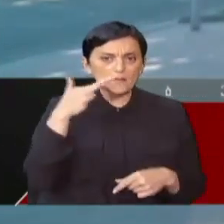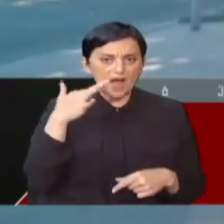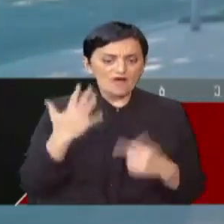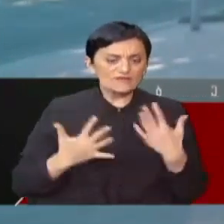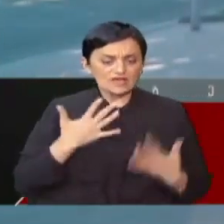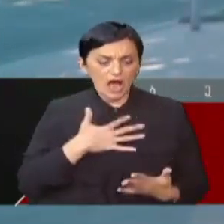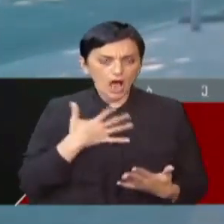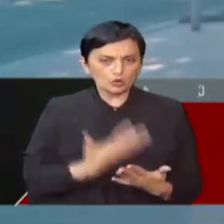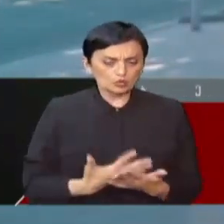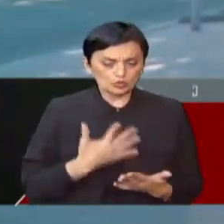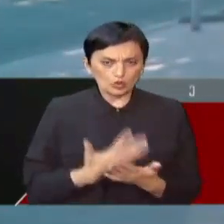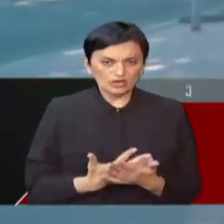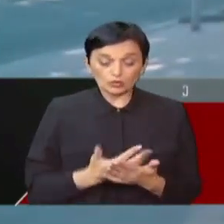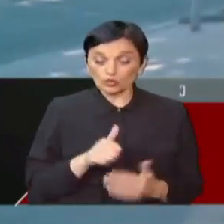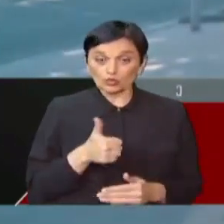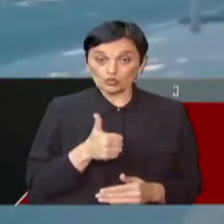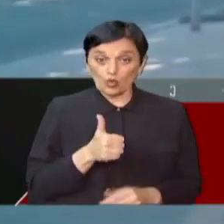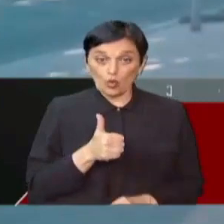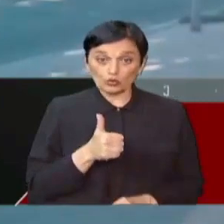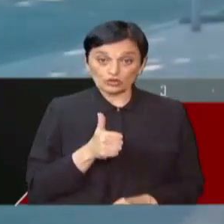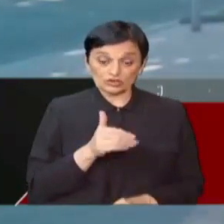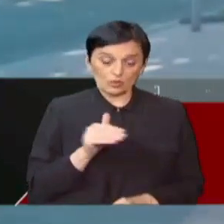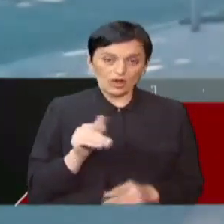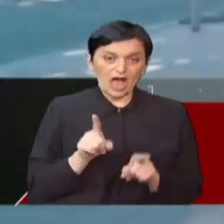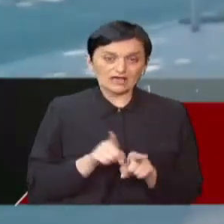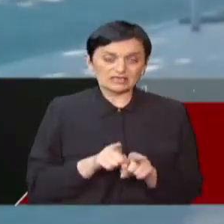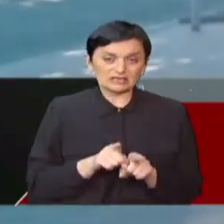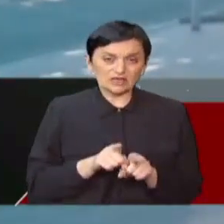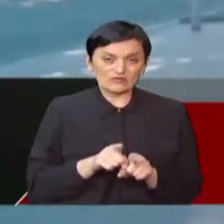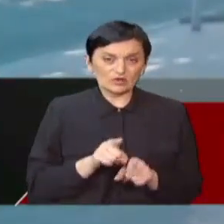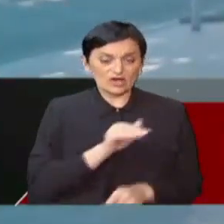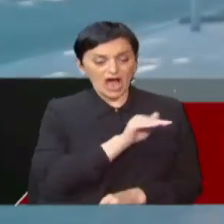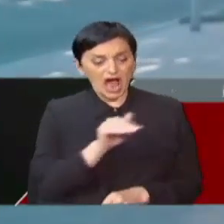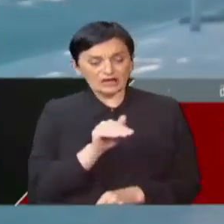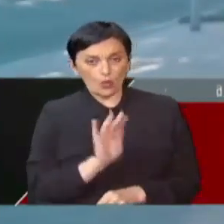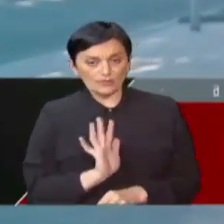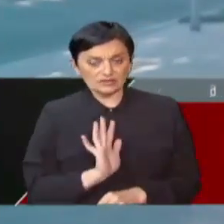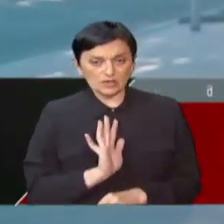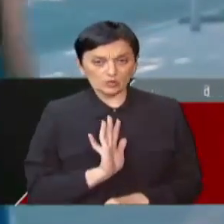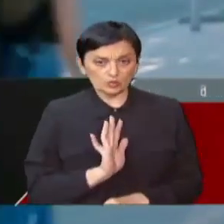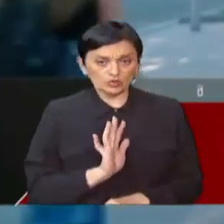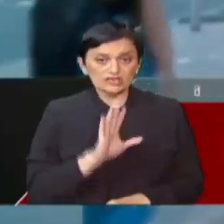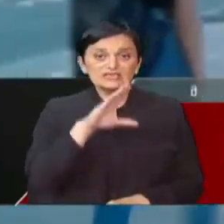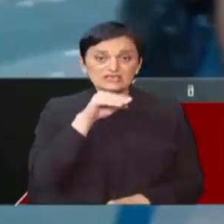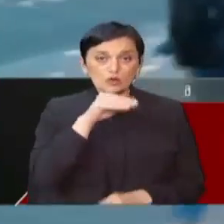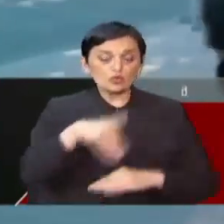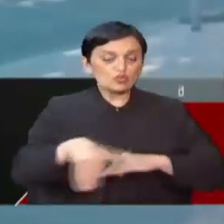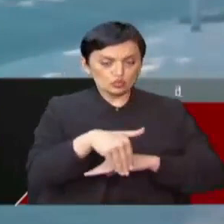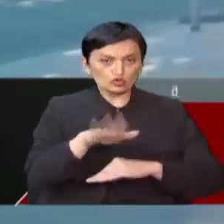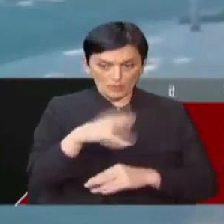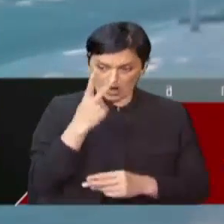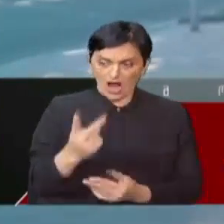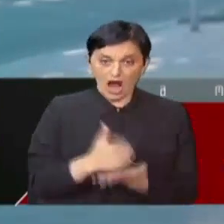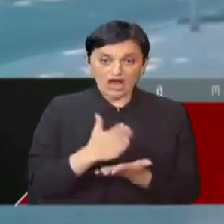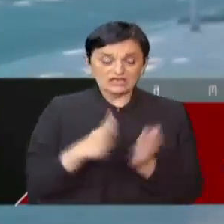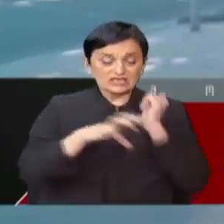ენთუზიასტი, როგორც ოფიციოზიდან, ასევე არაოფიციოზიდან, ძაღლები ქუჩაში მაინც არიან.